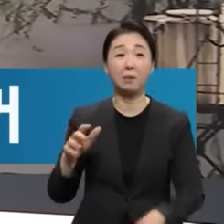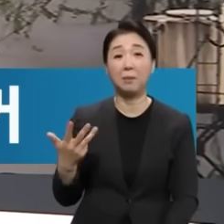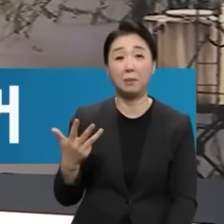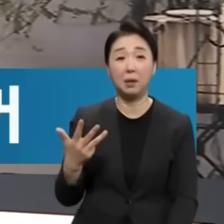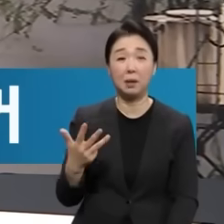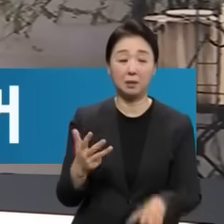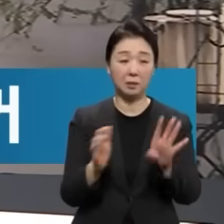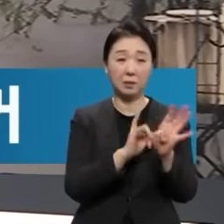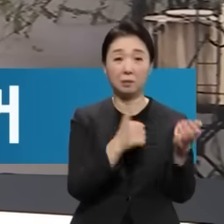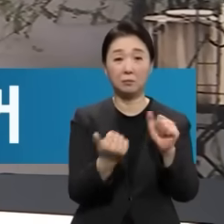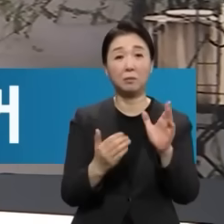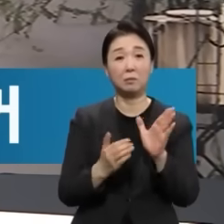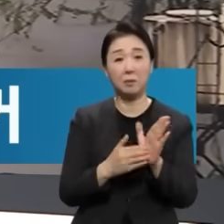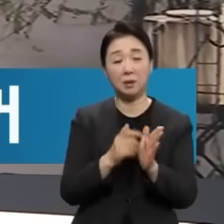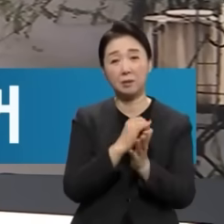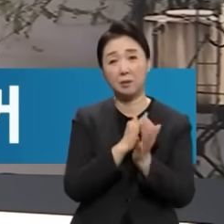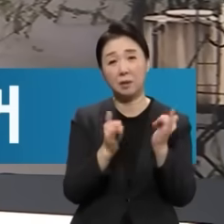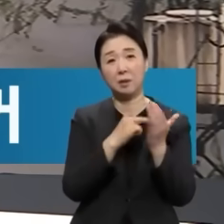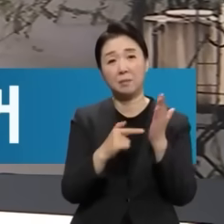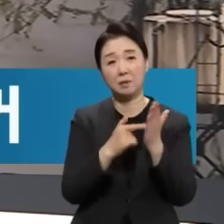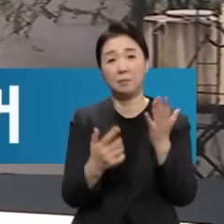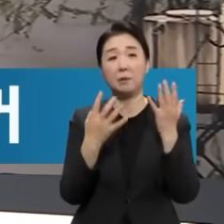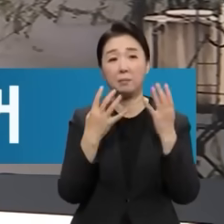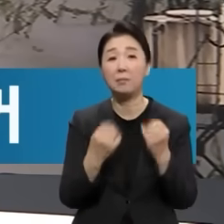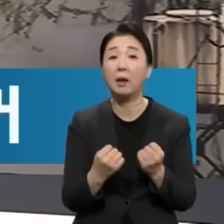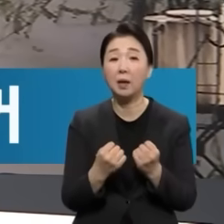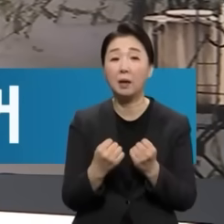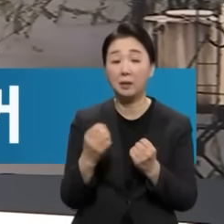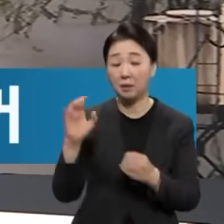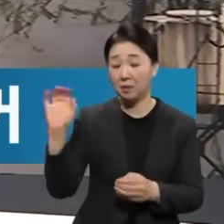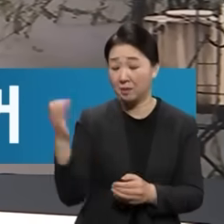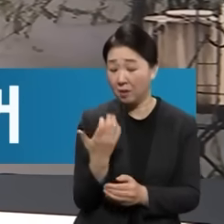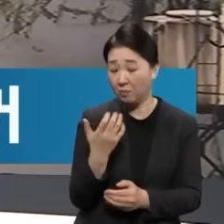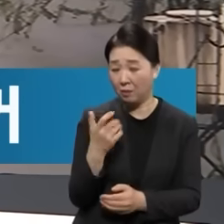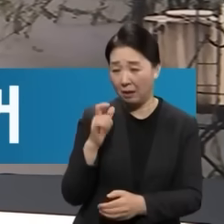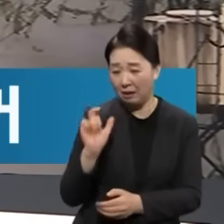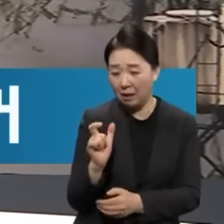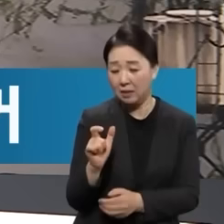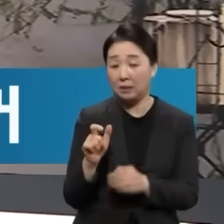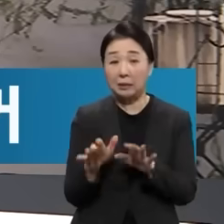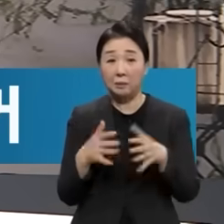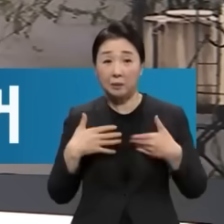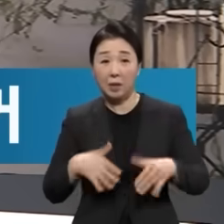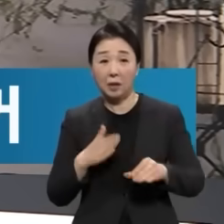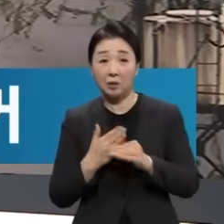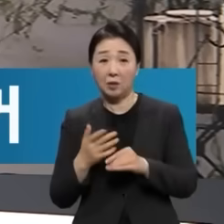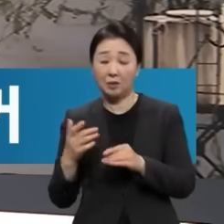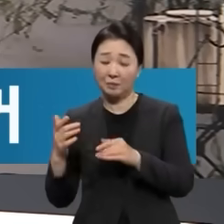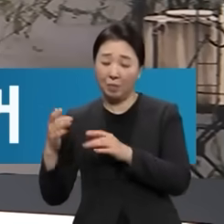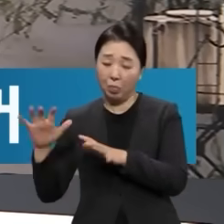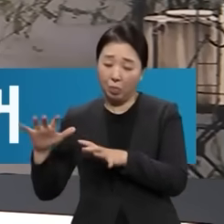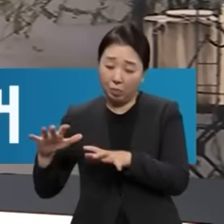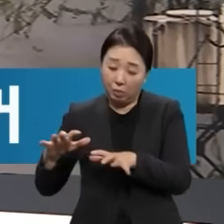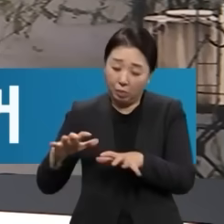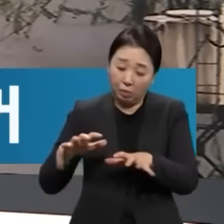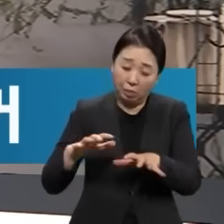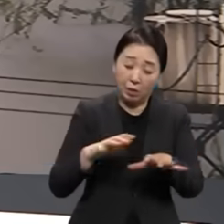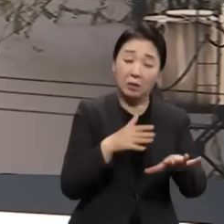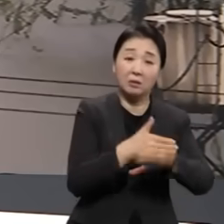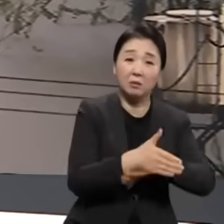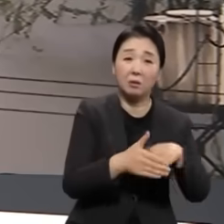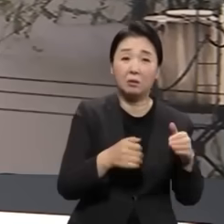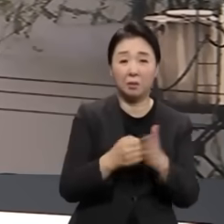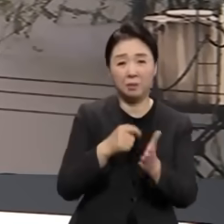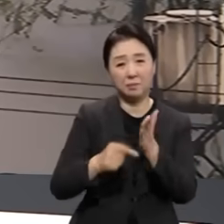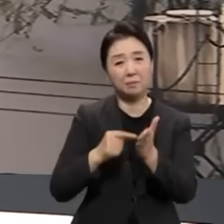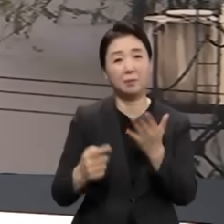4명이 숨지는 등 인명피해도 잇따랐습니다. 태풍의 강도는 약해지고 있지만 이동 속도가 느려서 피해는 계속될 걸로